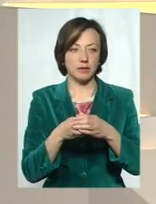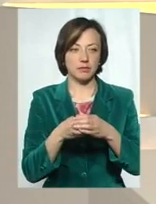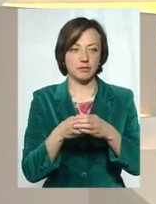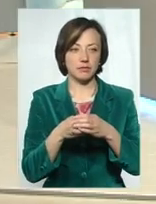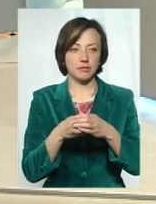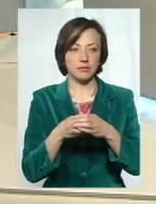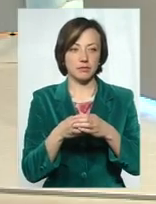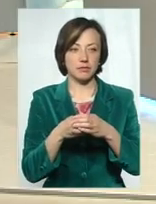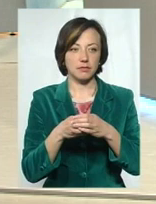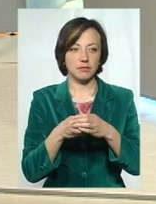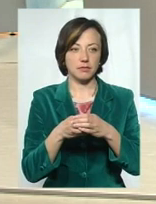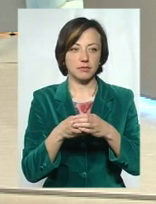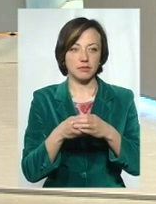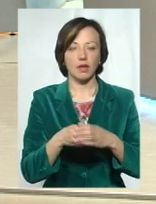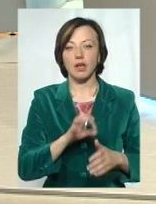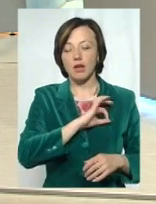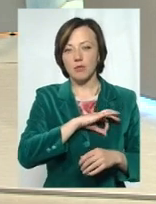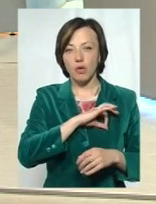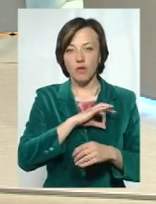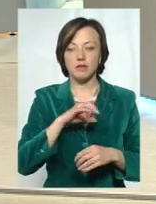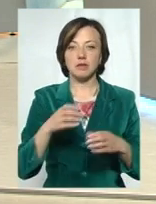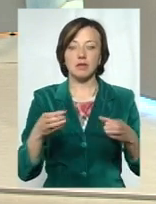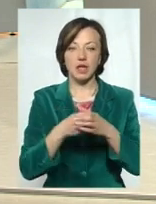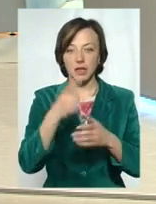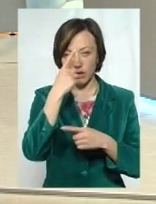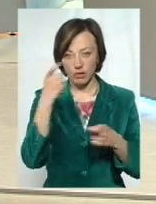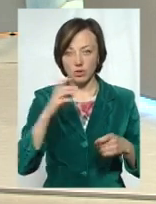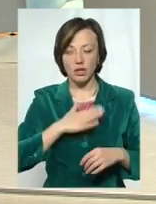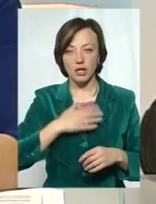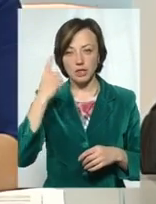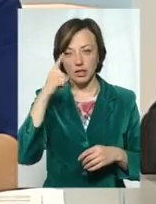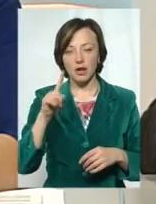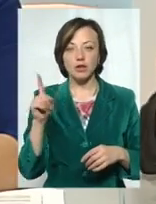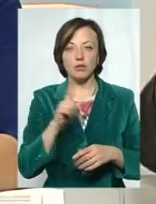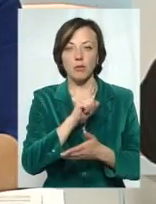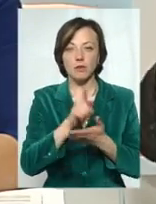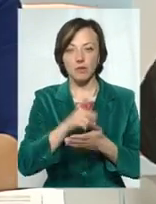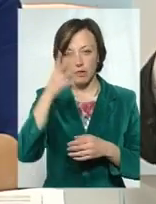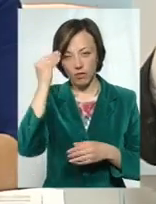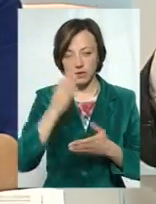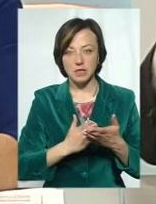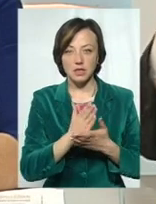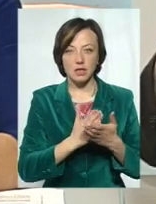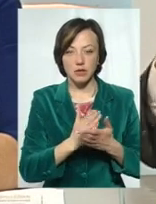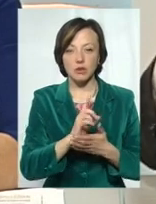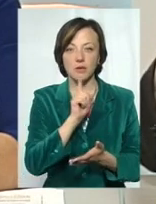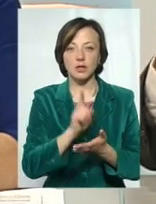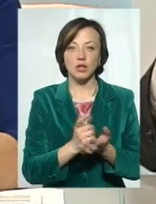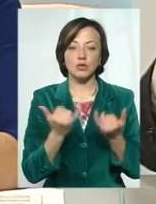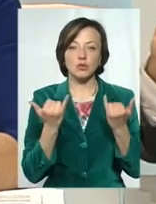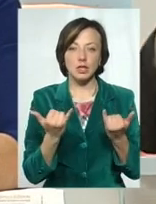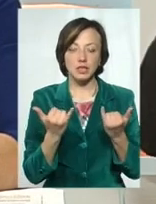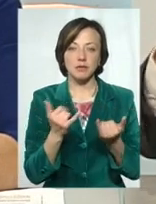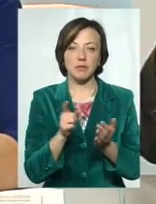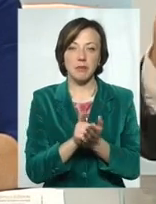Профспілки наголошують, що це наша ідея, щоб обов'язково враховувався стаж і обов'язково осучаснювалися